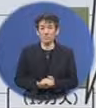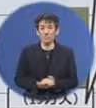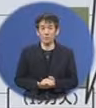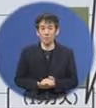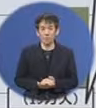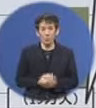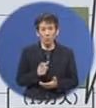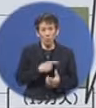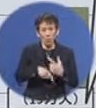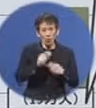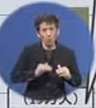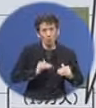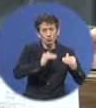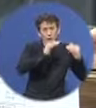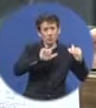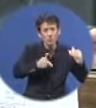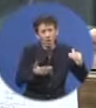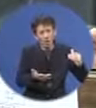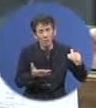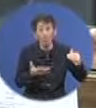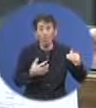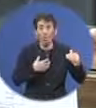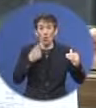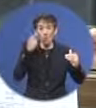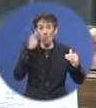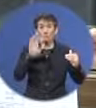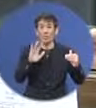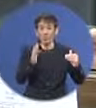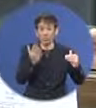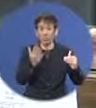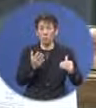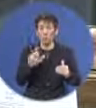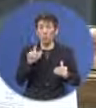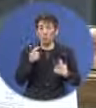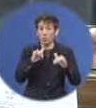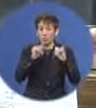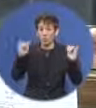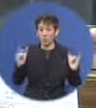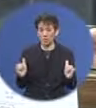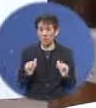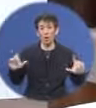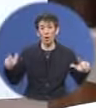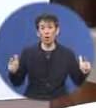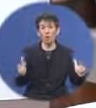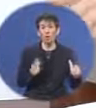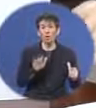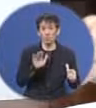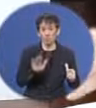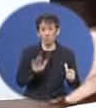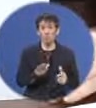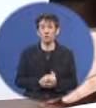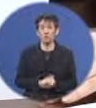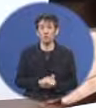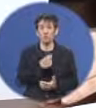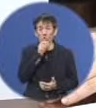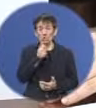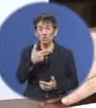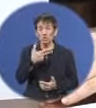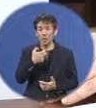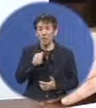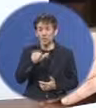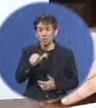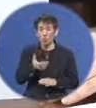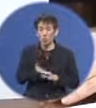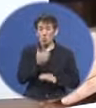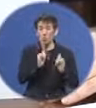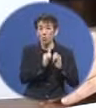んどん高くなるんじゃないのってこう思われるでしょう。ところがですね、やっぱり人口は減っていくんですよ。じゃあ今度はね、はい、75歳以上の